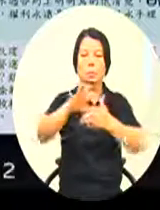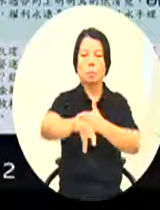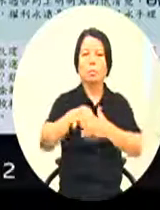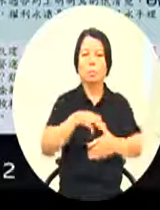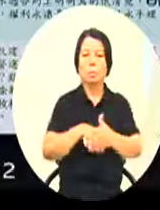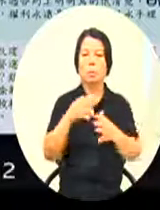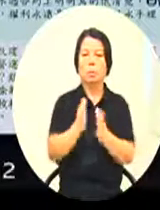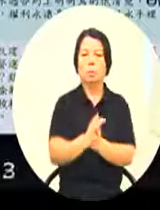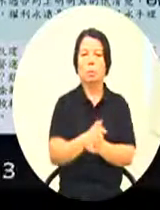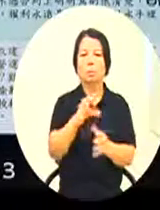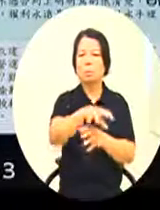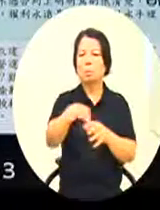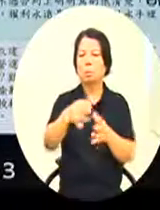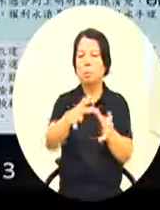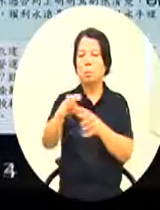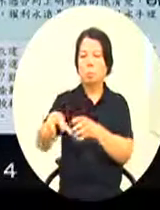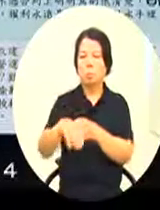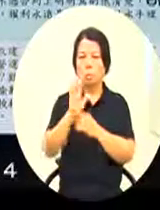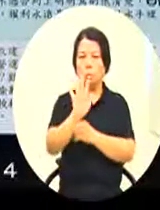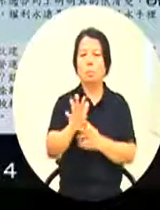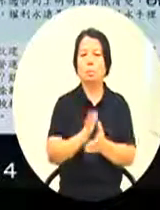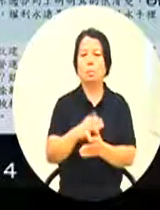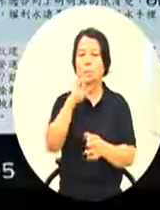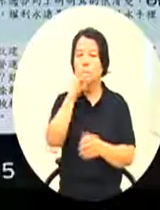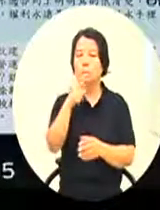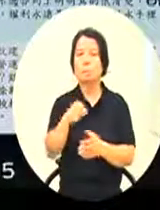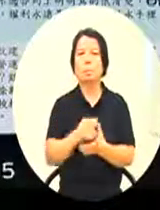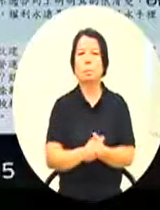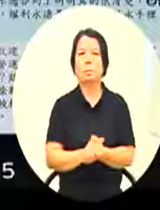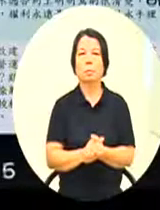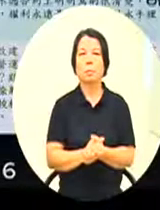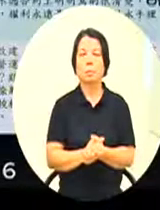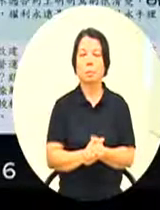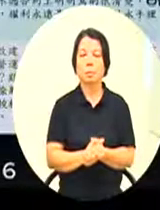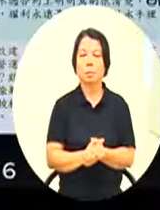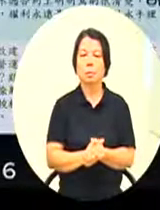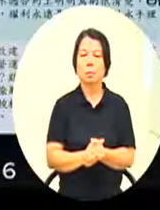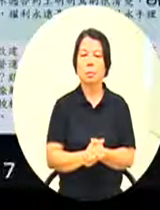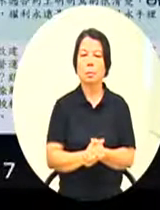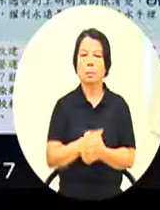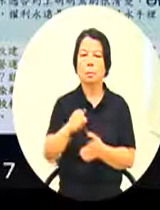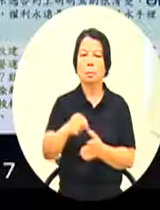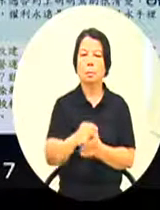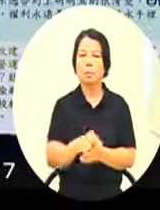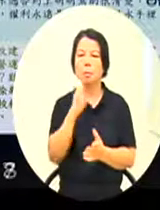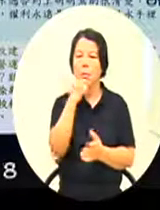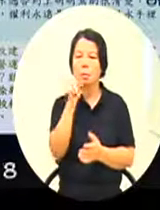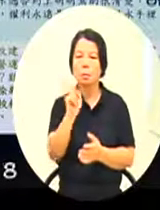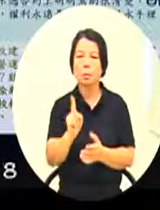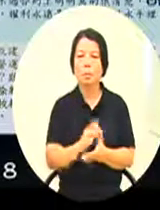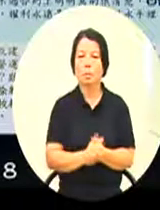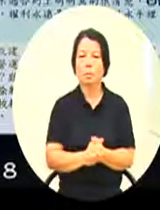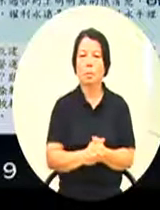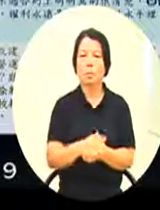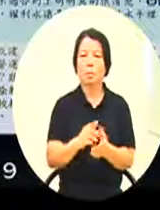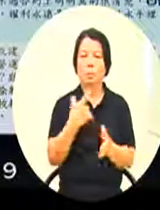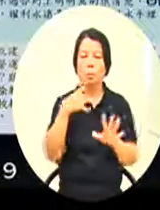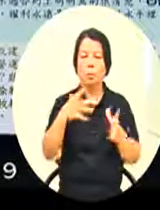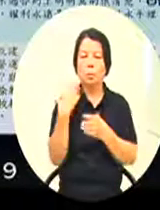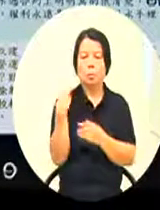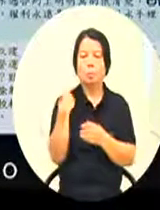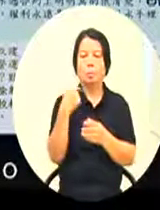比皆是，来，这是错的。怎么说？为什么说我他是觉得他是错的？我先把他原稿念一次